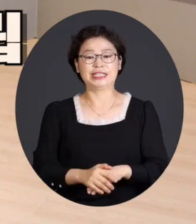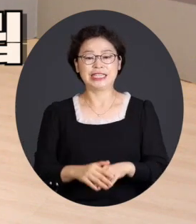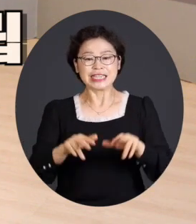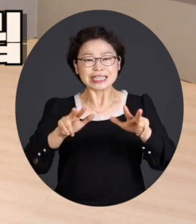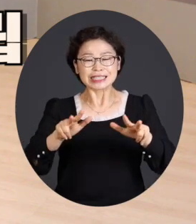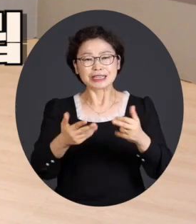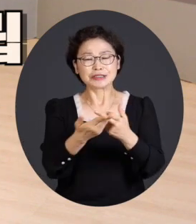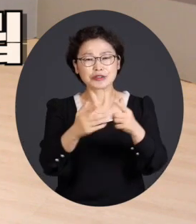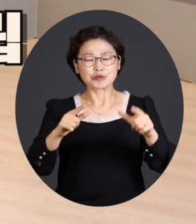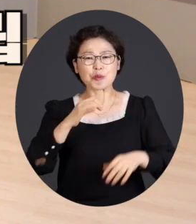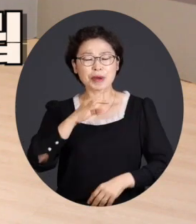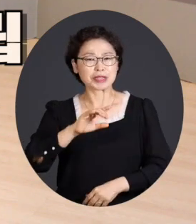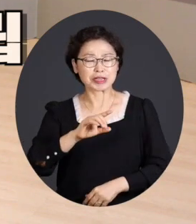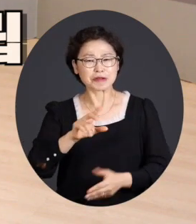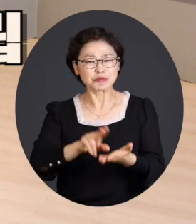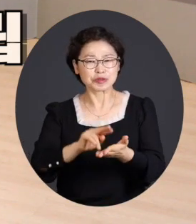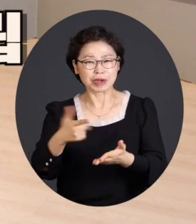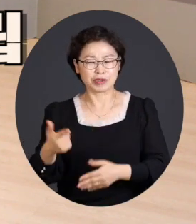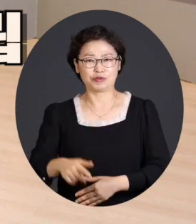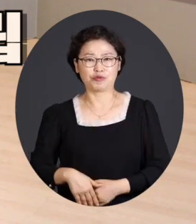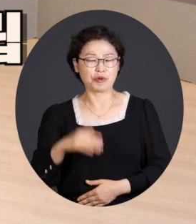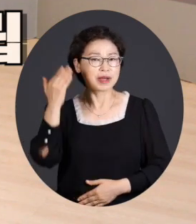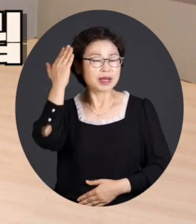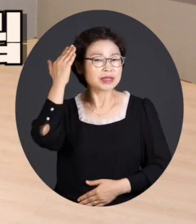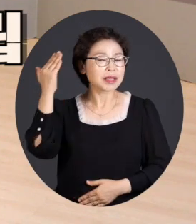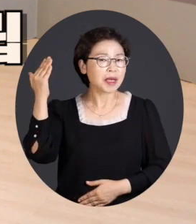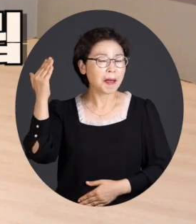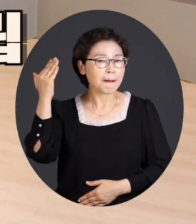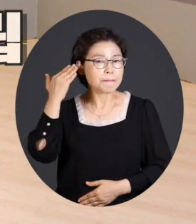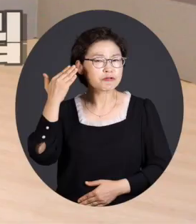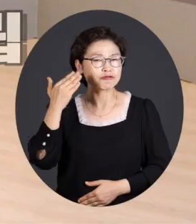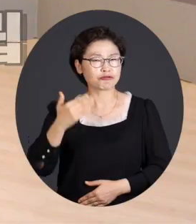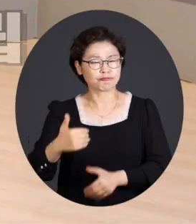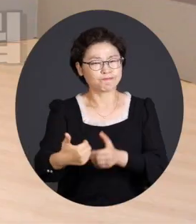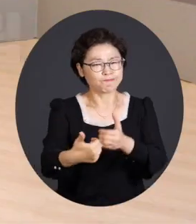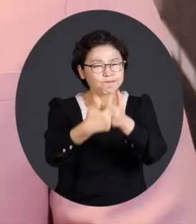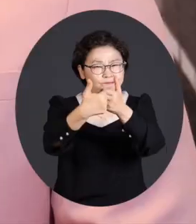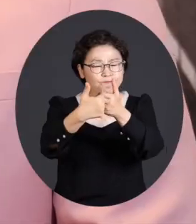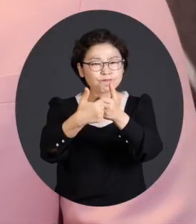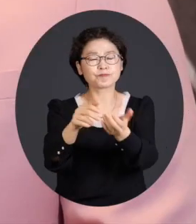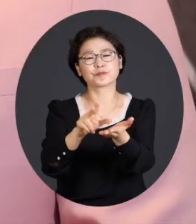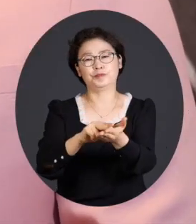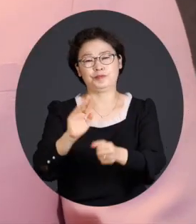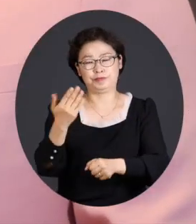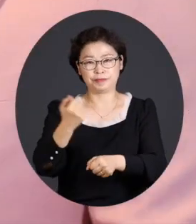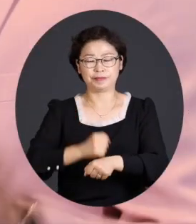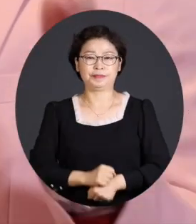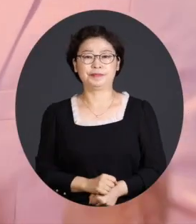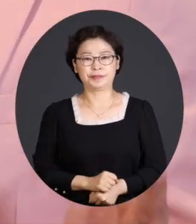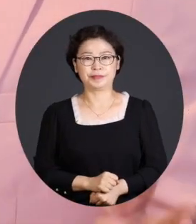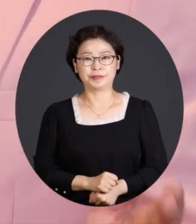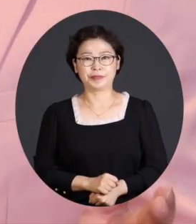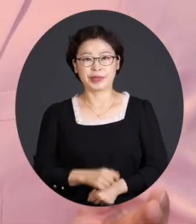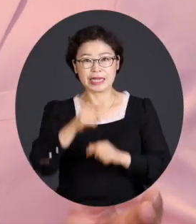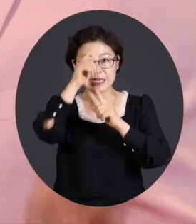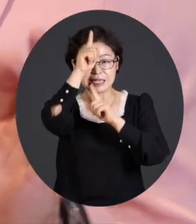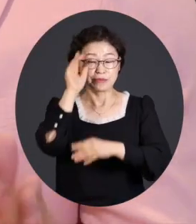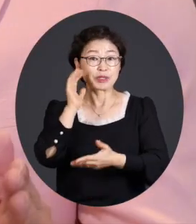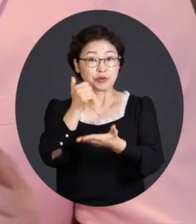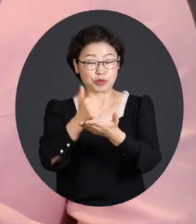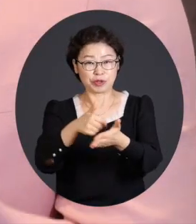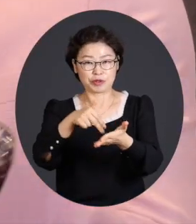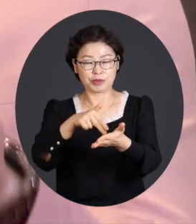지역 문제를 뛰어넘어 정권의 정통성에 대한 도전으로 인식됩니다. 자, 이러자 이승만 정부는요,